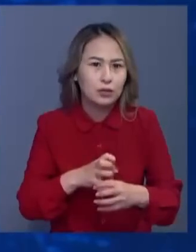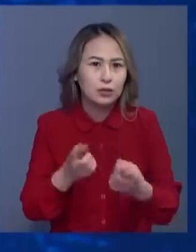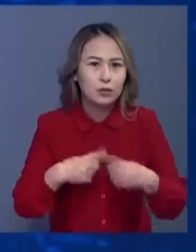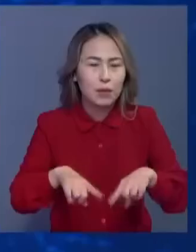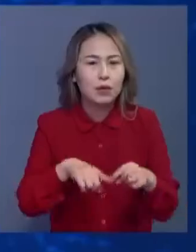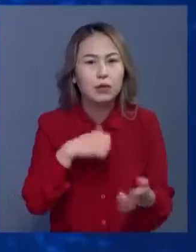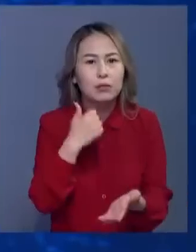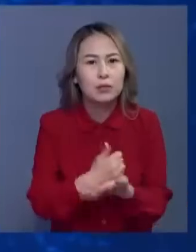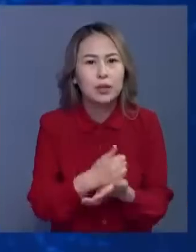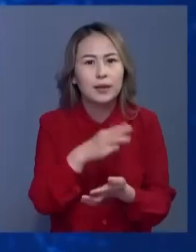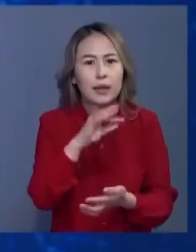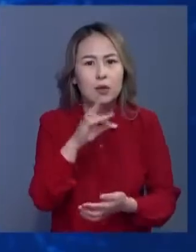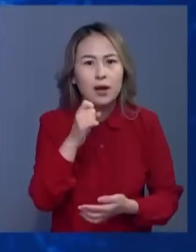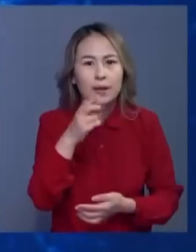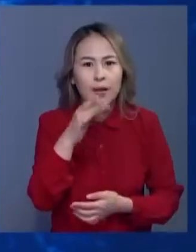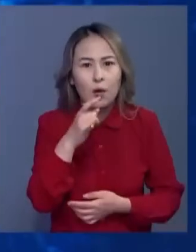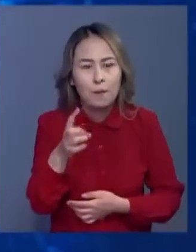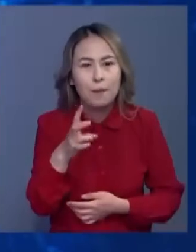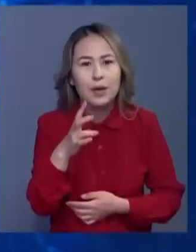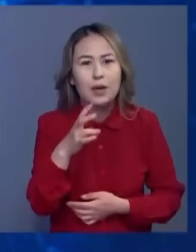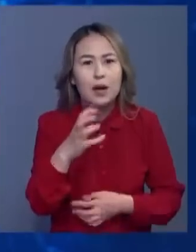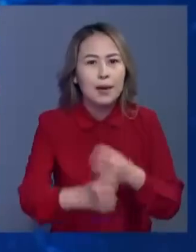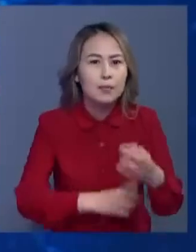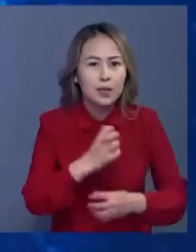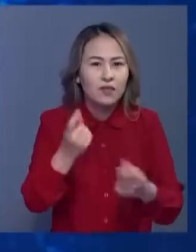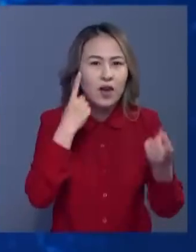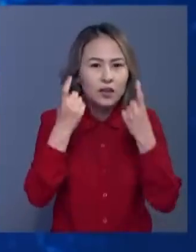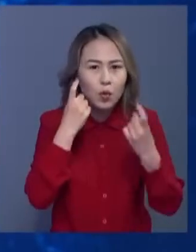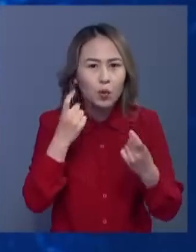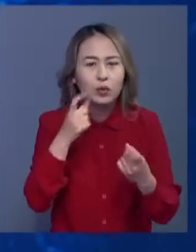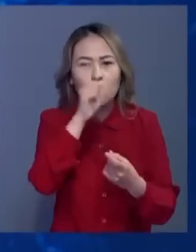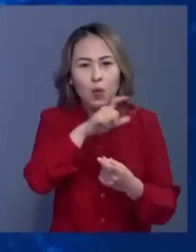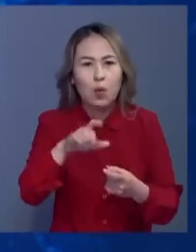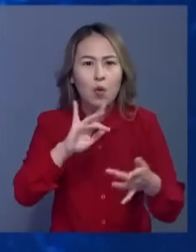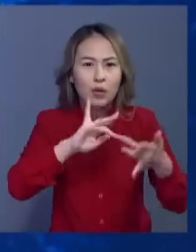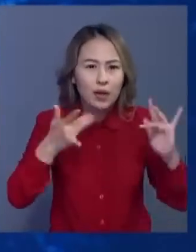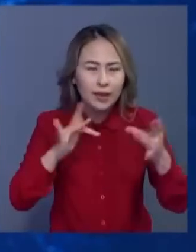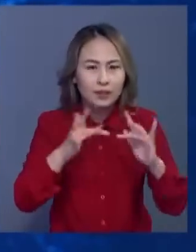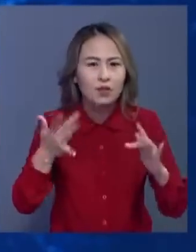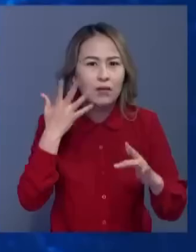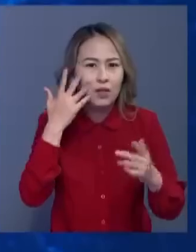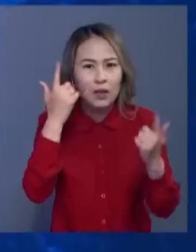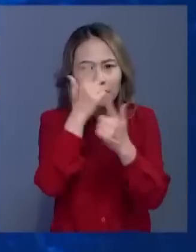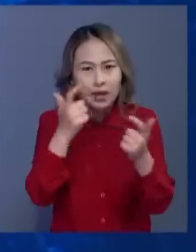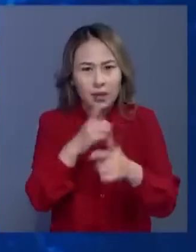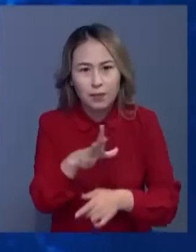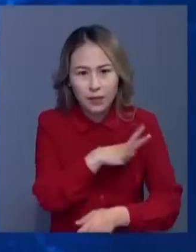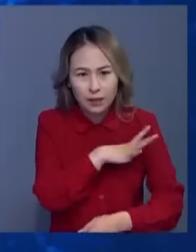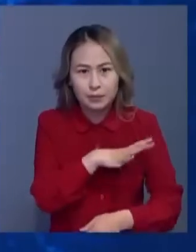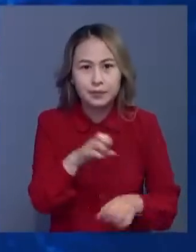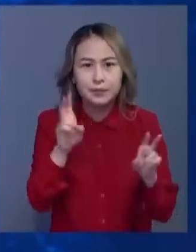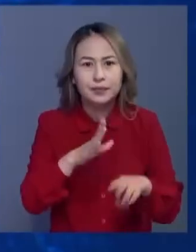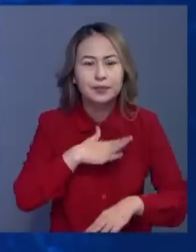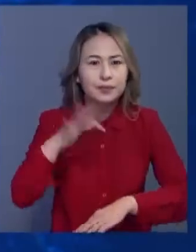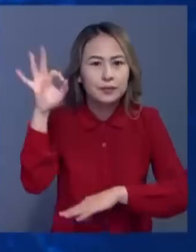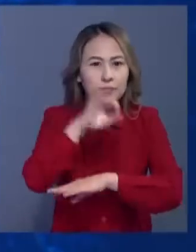басшысы Тедрос Адханом Гебрейсус әлем бұқаралық ақпарат құралдарының өкілдерімен онлайн брифинг кезінде осылай деп мәлімдеді. Біздің